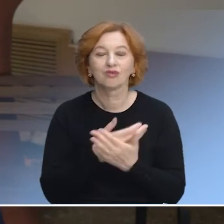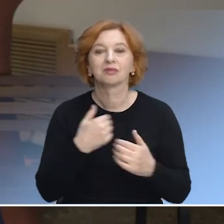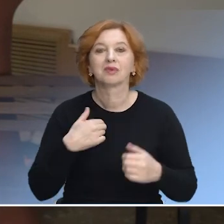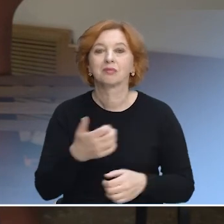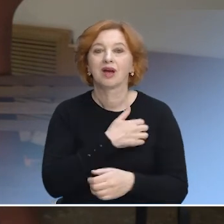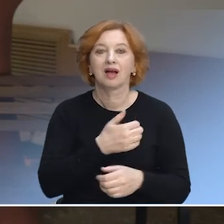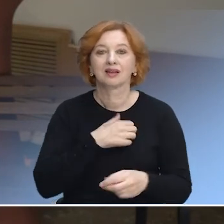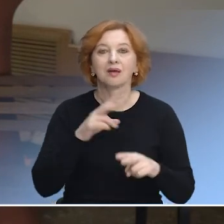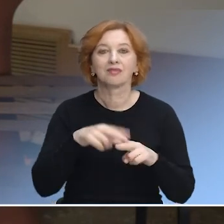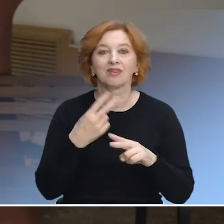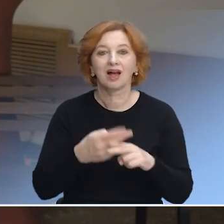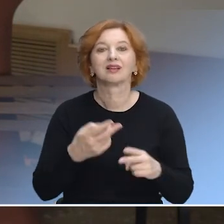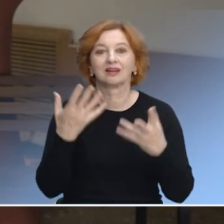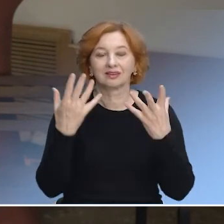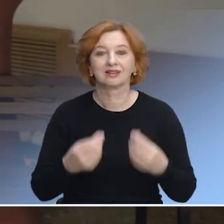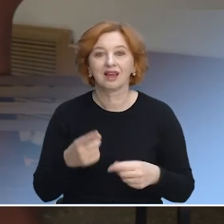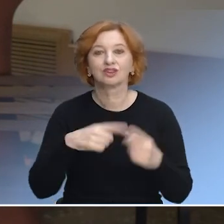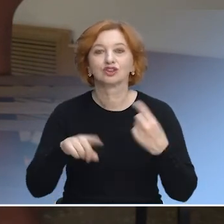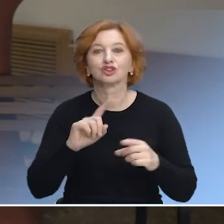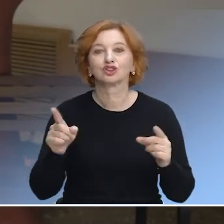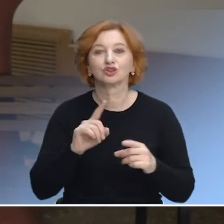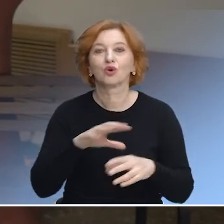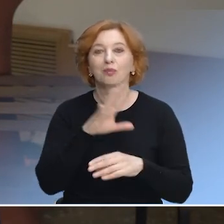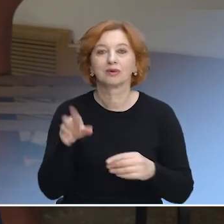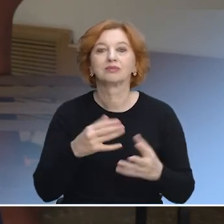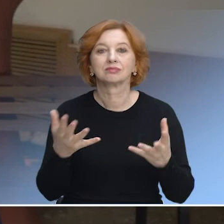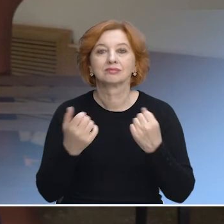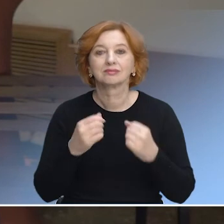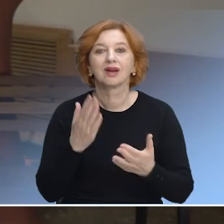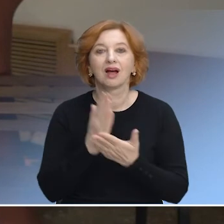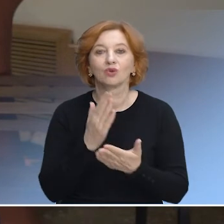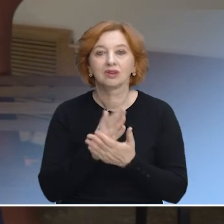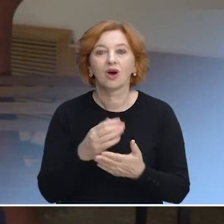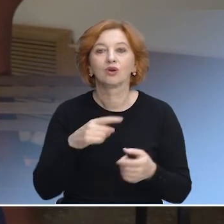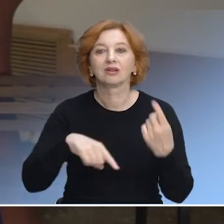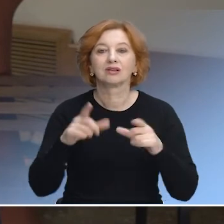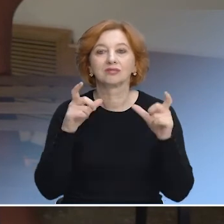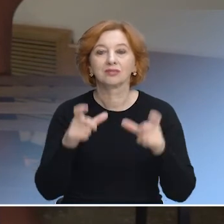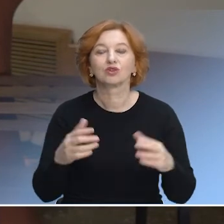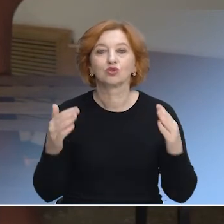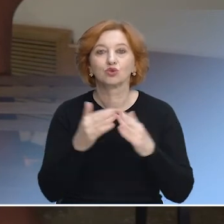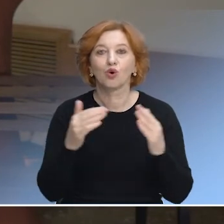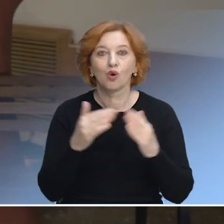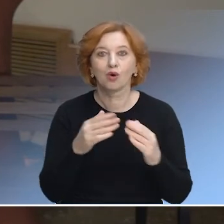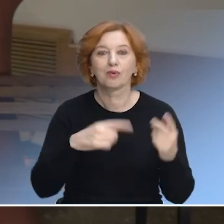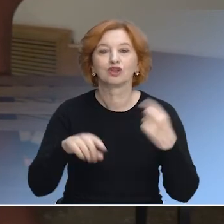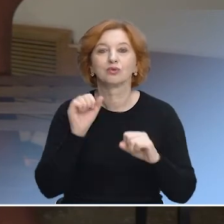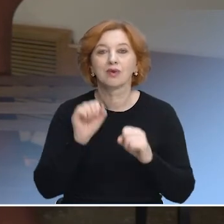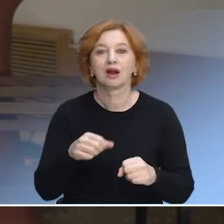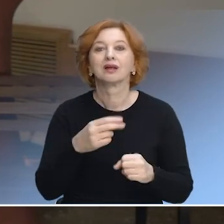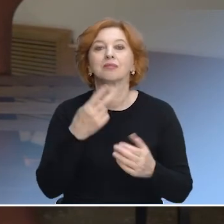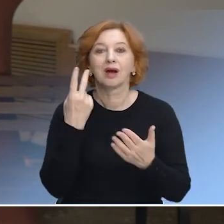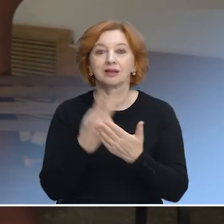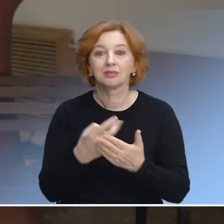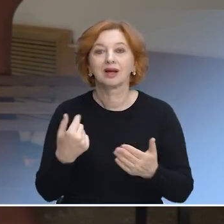в этот праздник единения, чтобы объединились семьи, которые будут находиться в этот период дома, чтобы могли